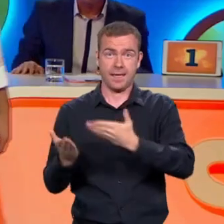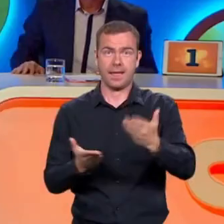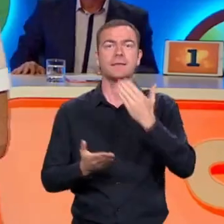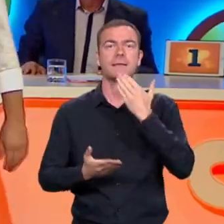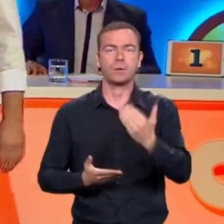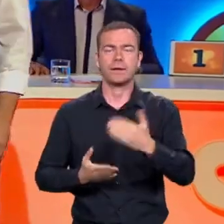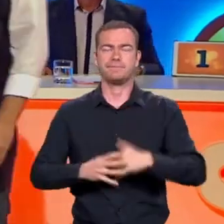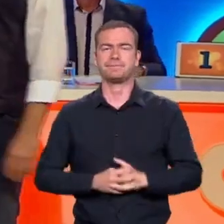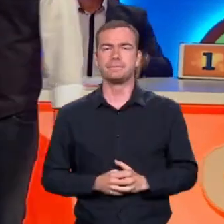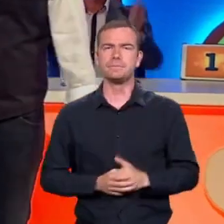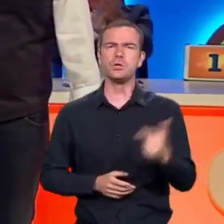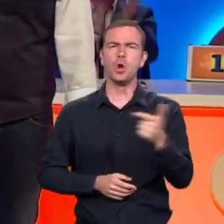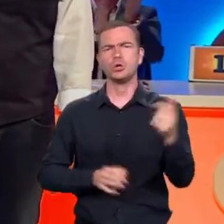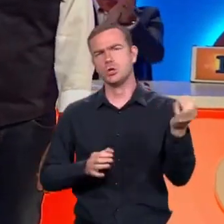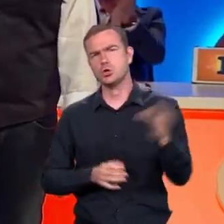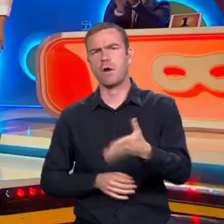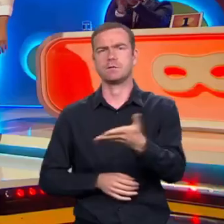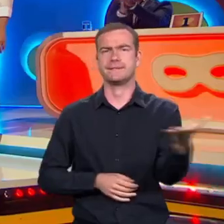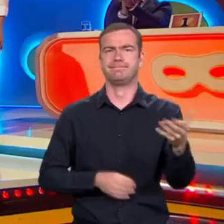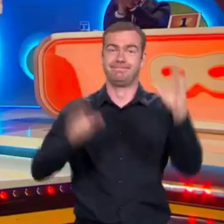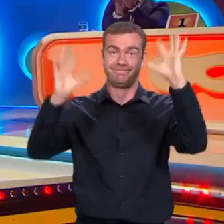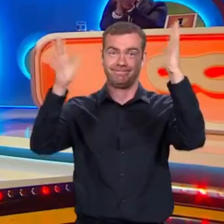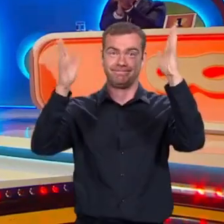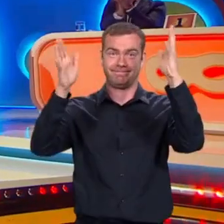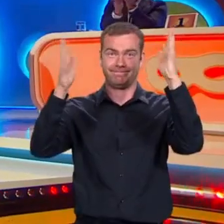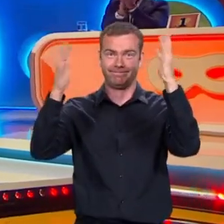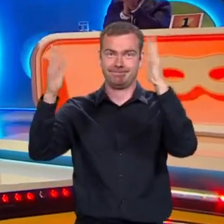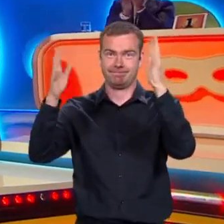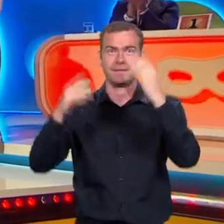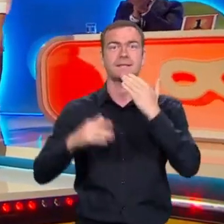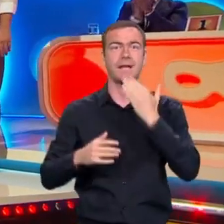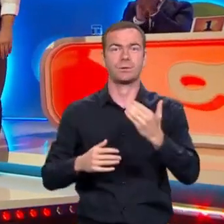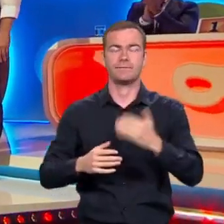Ďakujem. Prečo? Pretože to vedia, sú dobrí. Ďakujem. Ďakujem pekne.